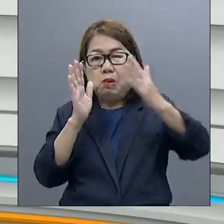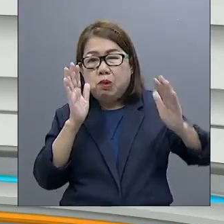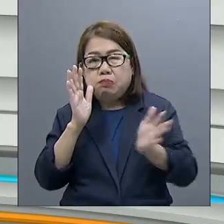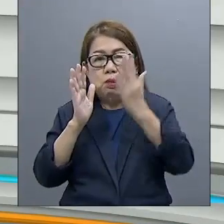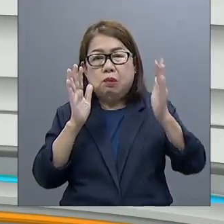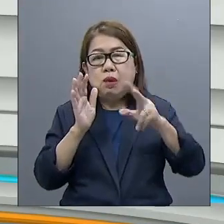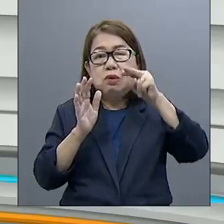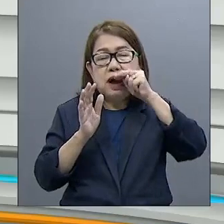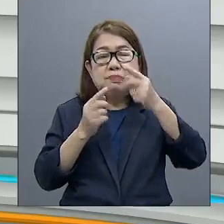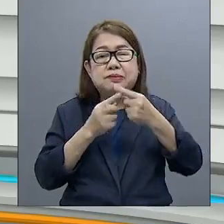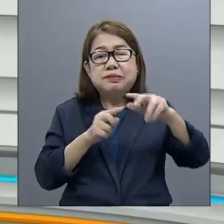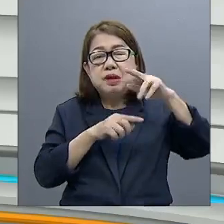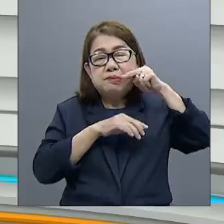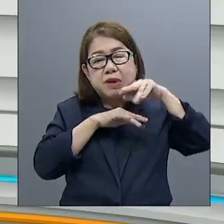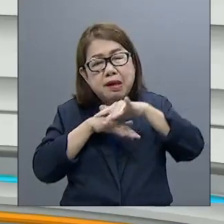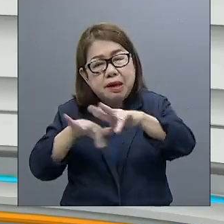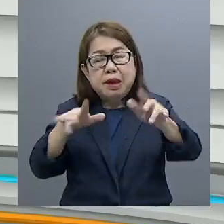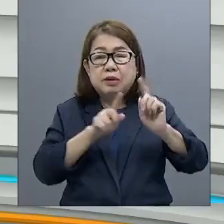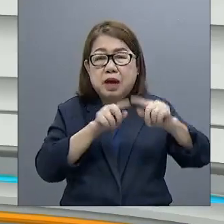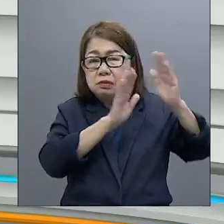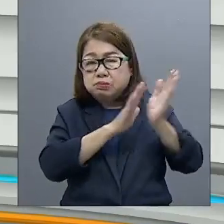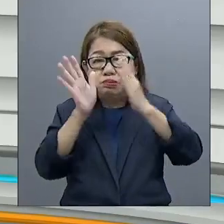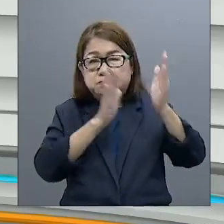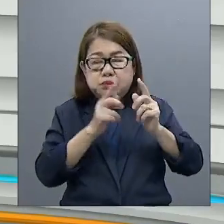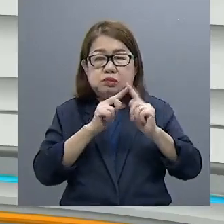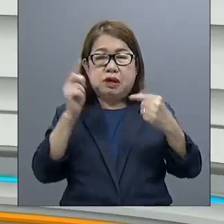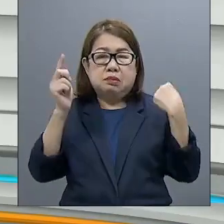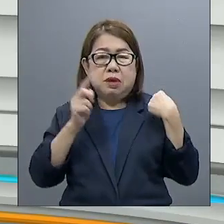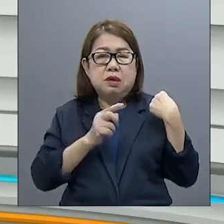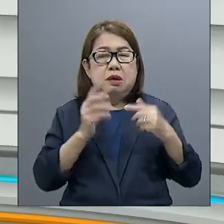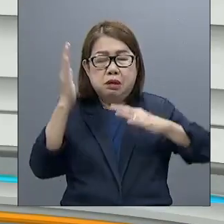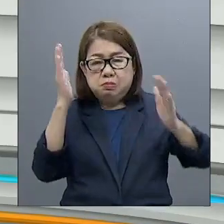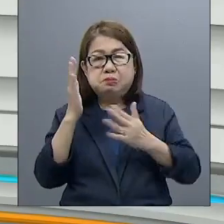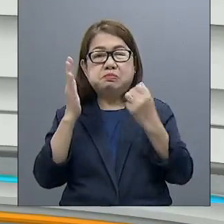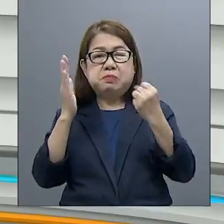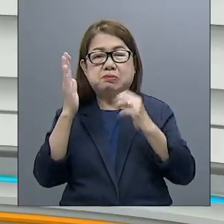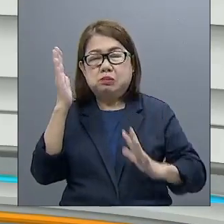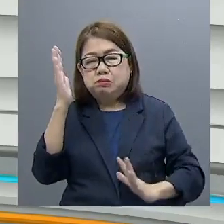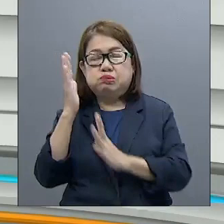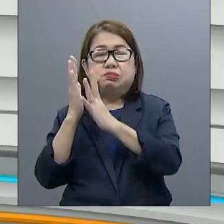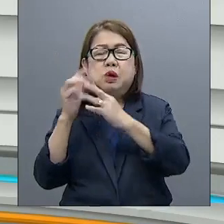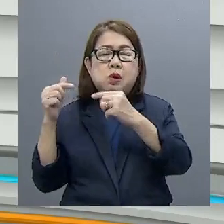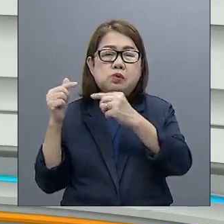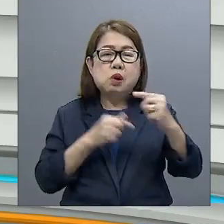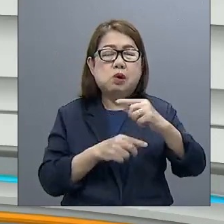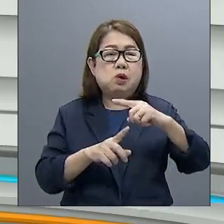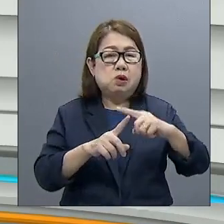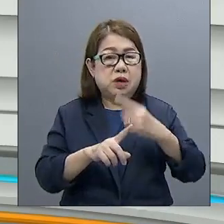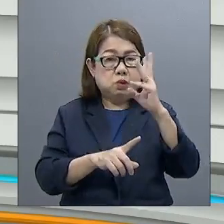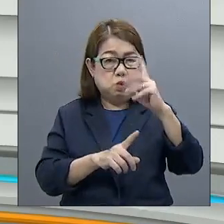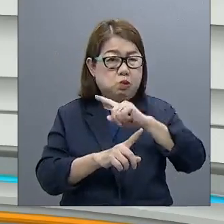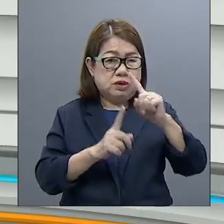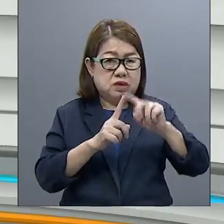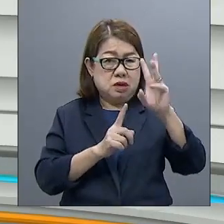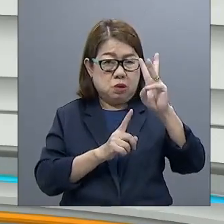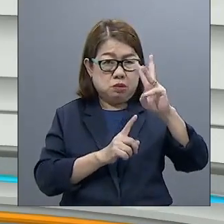จึสงผใหครึ้นลมทางด้านฝั่งอัดามันช่งนี้ยงคงมครึนลมคอนข้แรงค่ค์าวกลแงไปจนถื้นวนท 6 mิ, ทุนายนโ